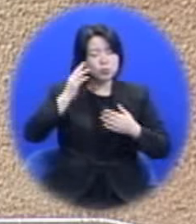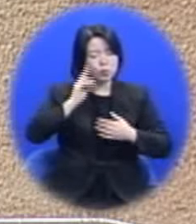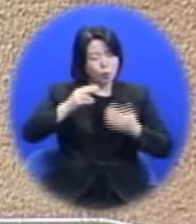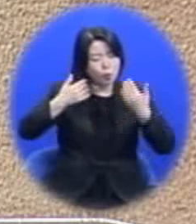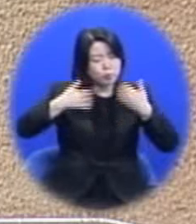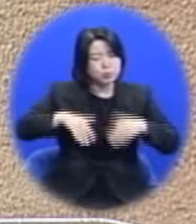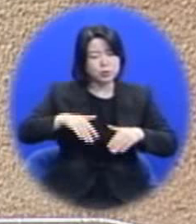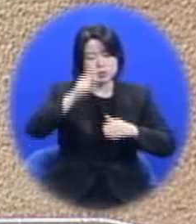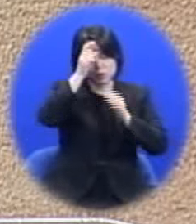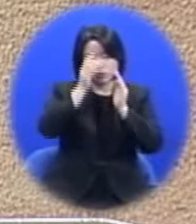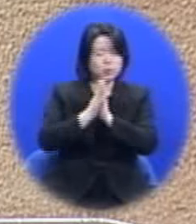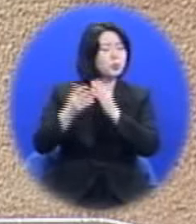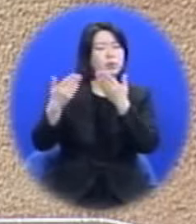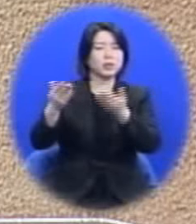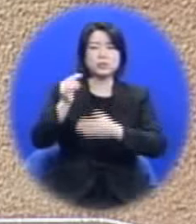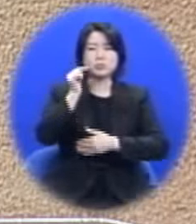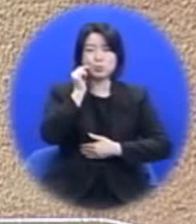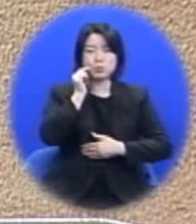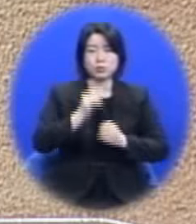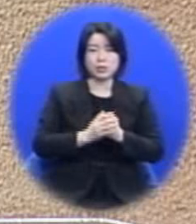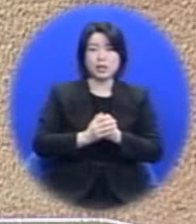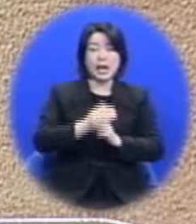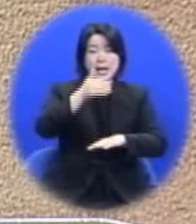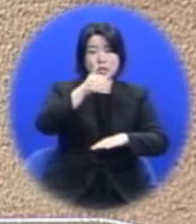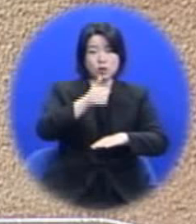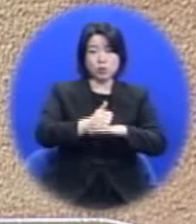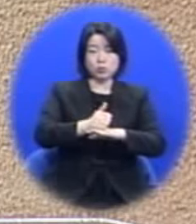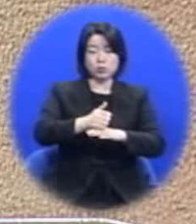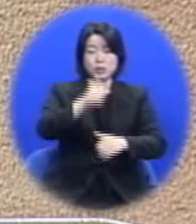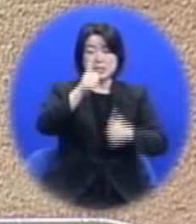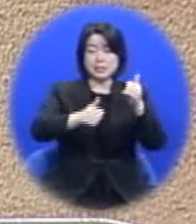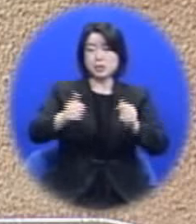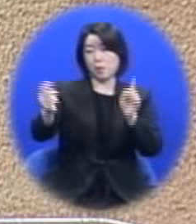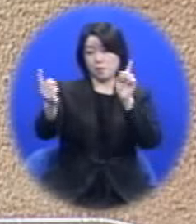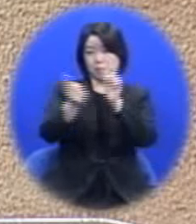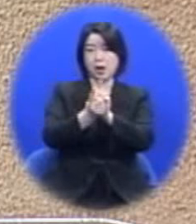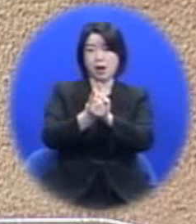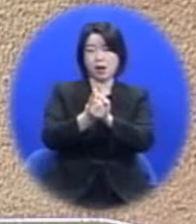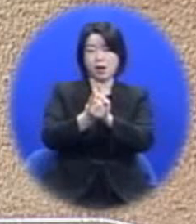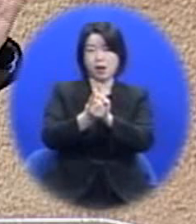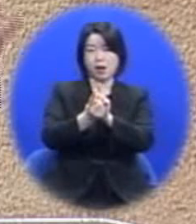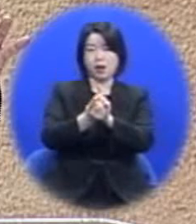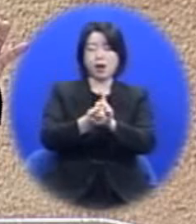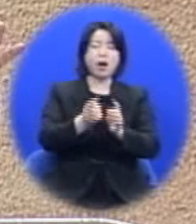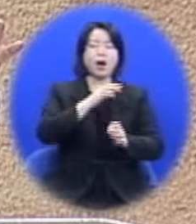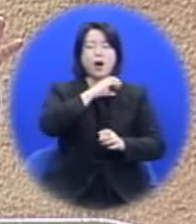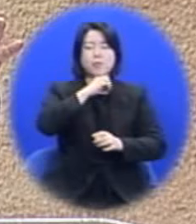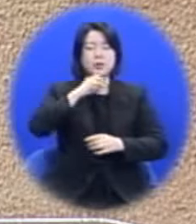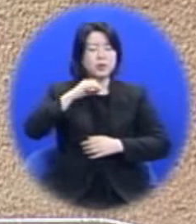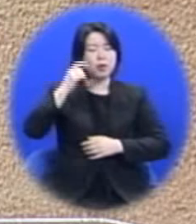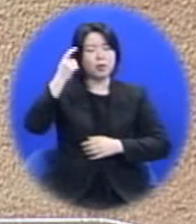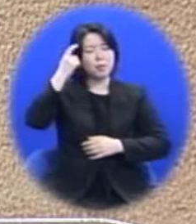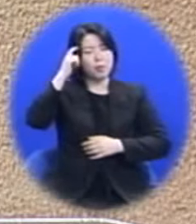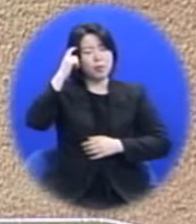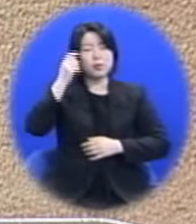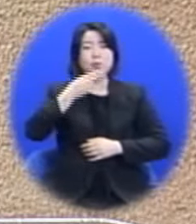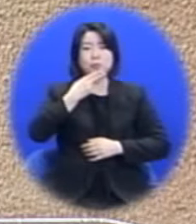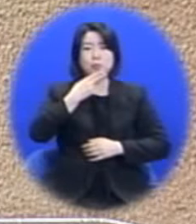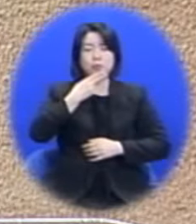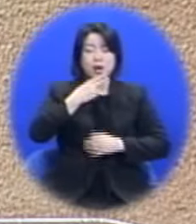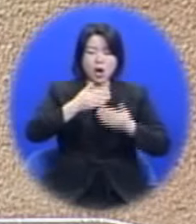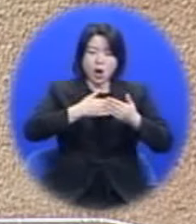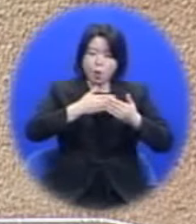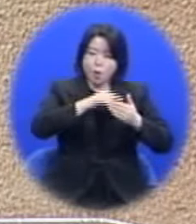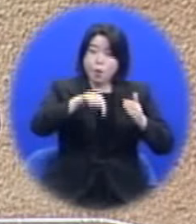기도를 못 했어요. 결국은 시험이 닥쳤죠. 베드로는 정신이 하나도 없었어요. 두려움